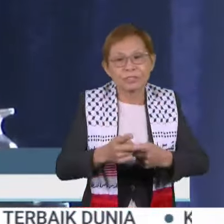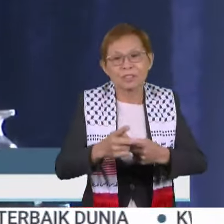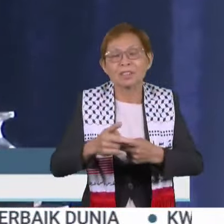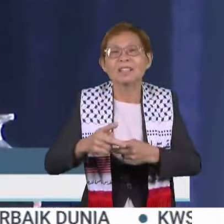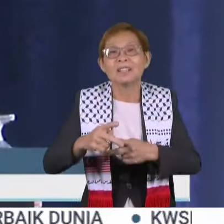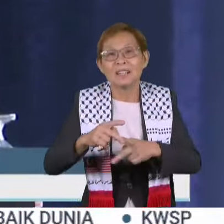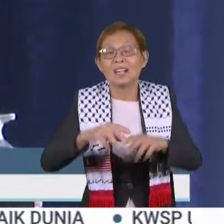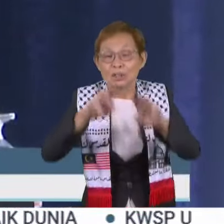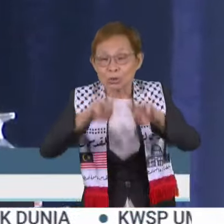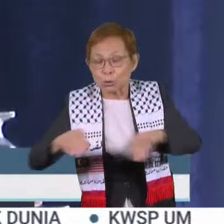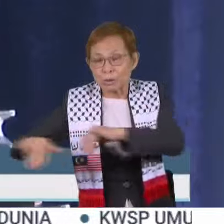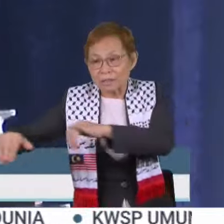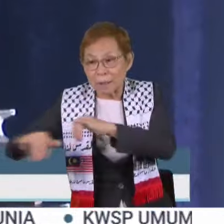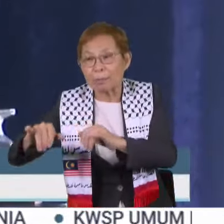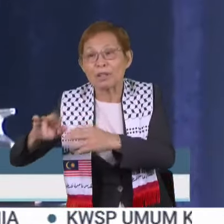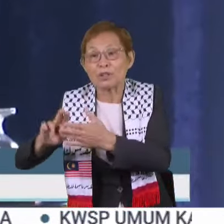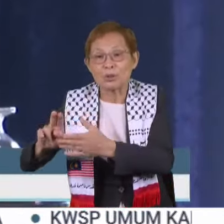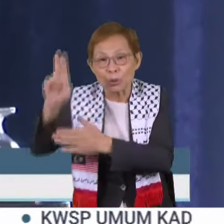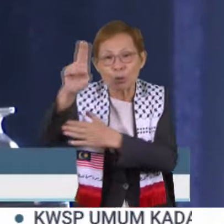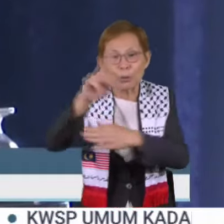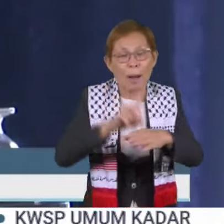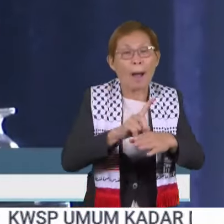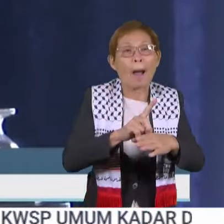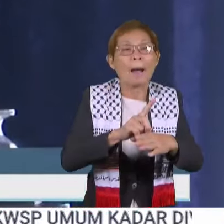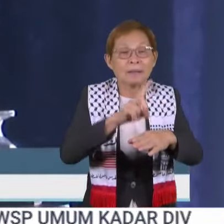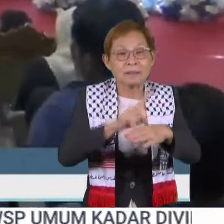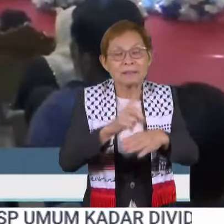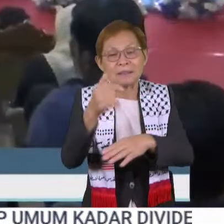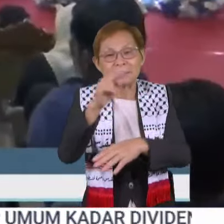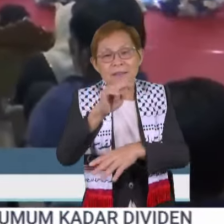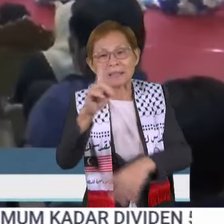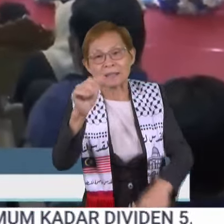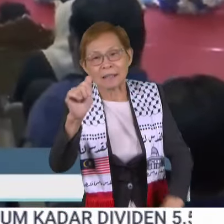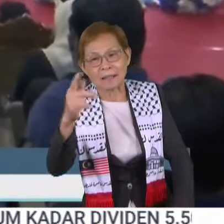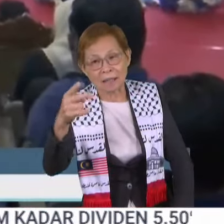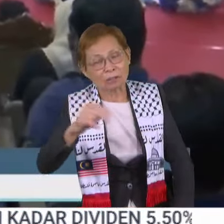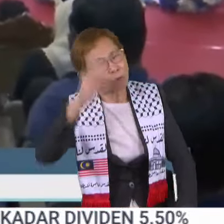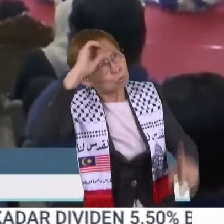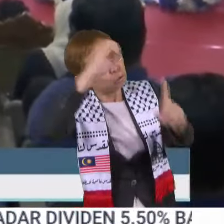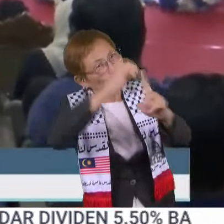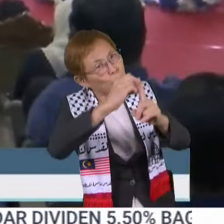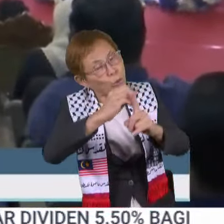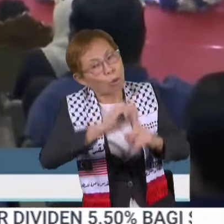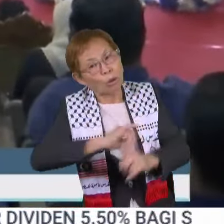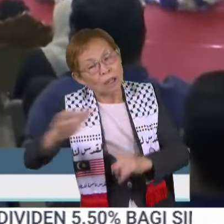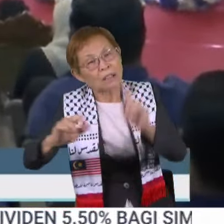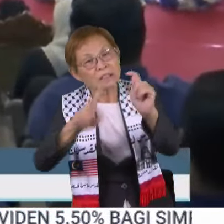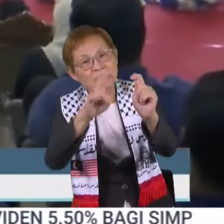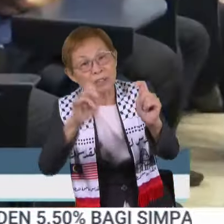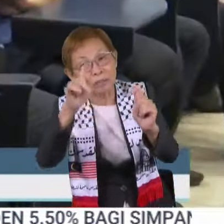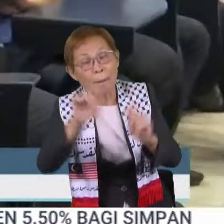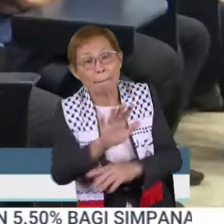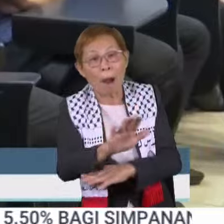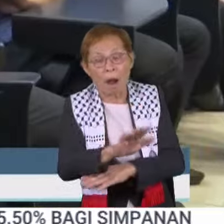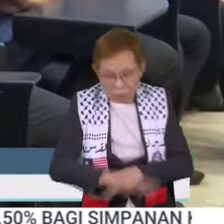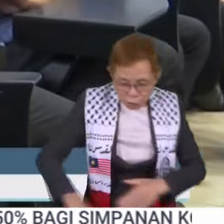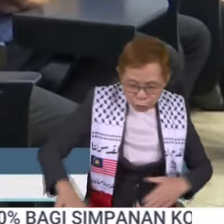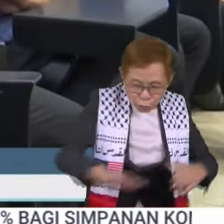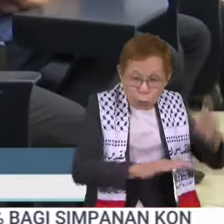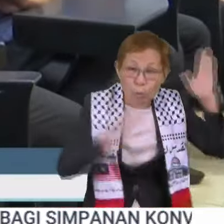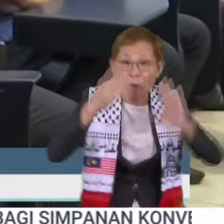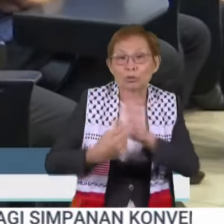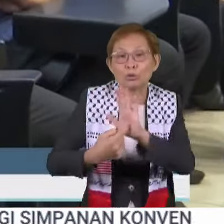Politeknik dalam program jejak Tibet Madani di Bandar Prima Sandakan tujuan jejak tbet Madani diadakan di seluruh negara bagi